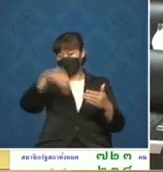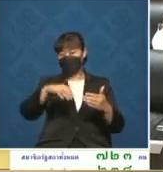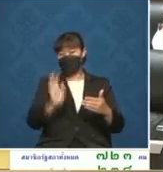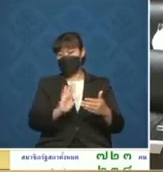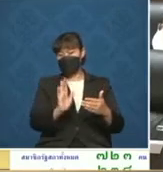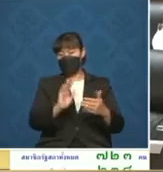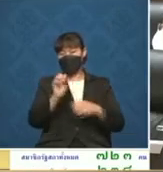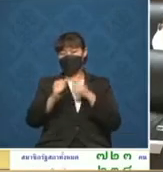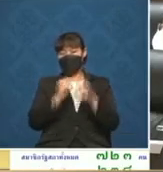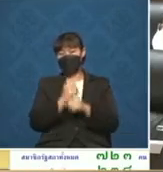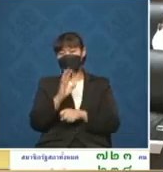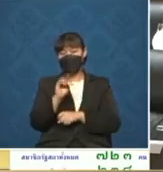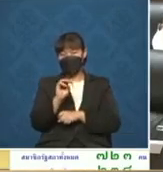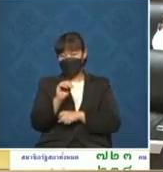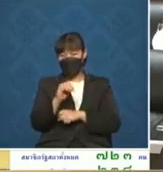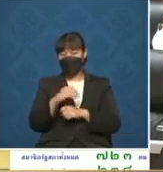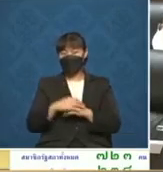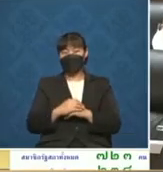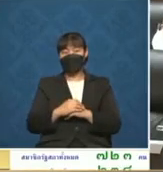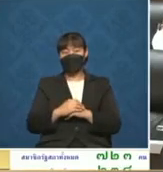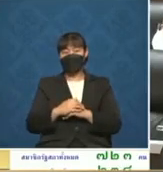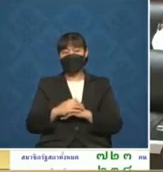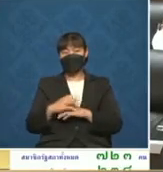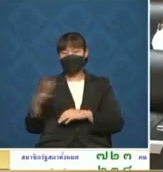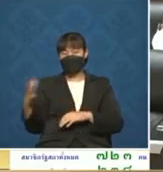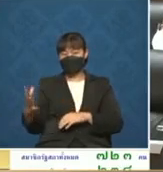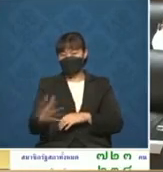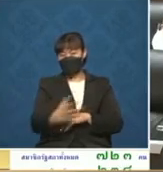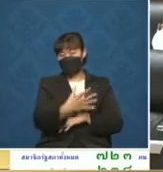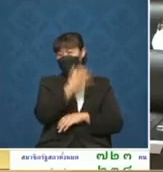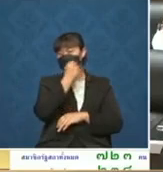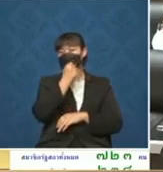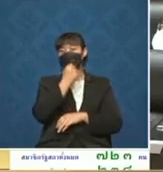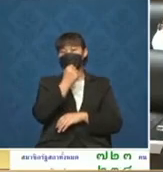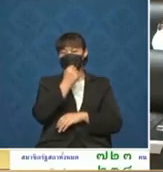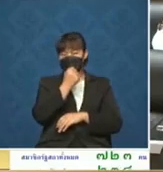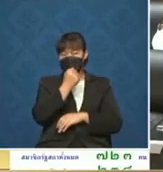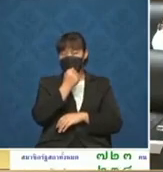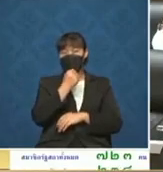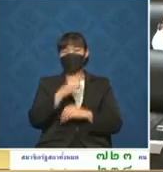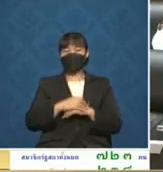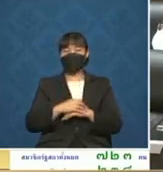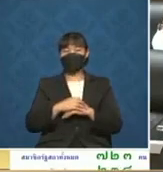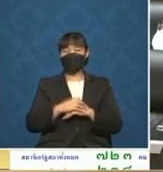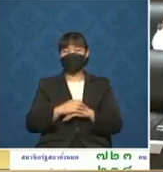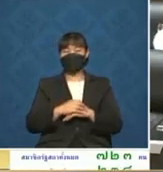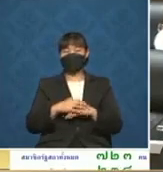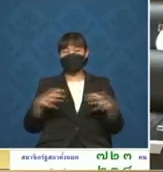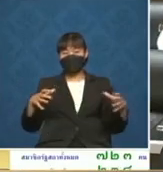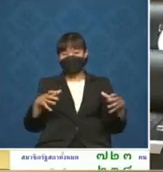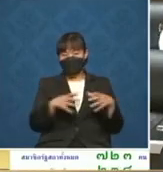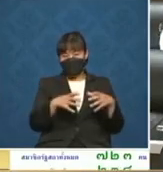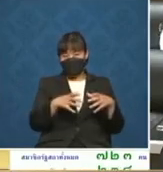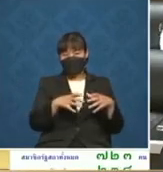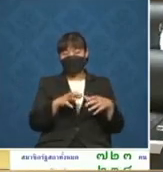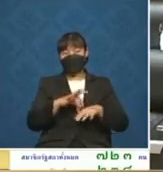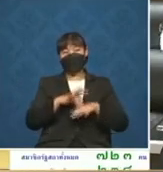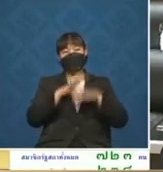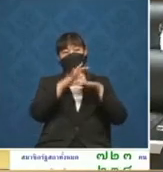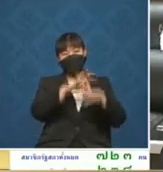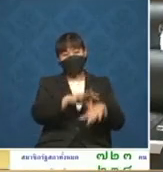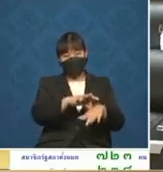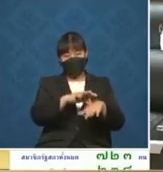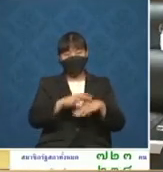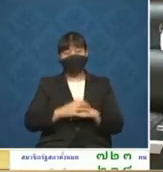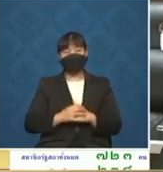ตนาด้วยเพราะว่ารับรู้กับม็อบที่เคลื่อนไหวอยู่ข้างนอกอ่ะตอนนี ้ ที่บอกว่าเป็นระบอบสมบูรณาญาสิทธิราชจำแรงอ่ะ ค ุณเอาที่ไหนมาพูด